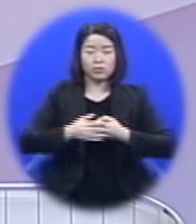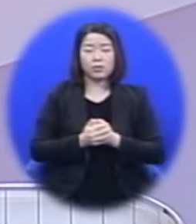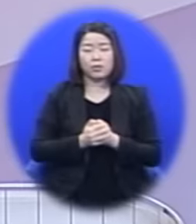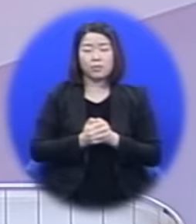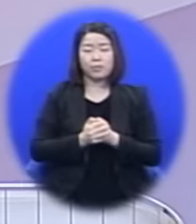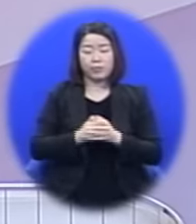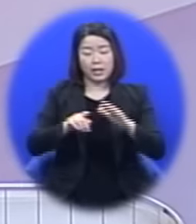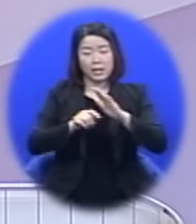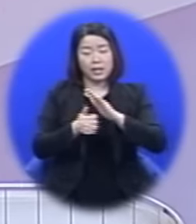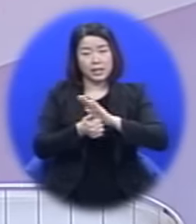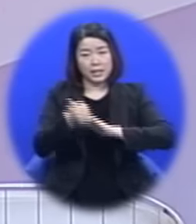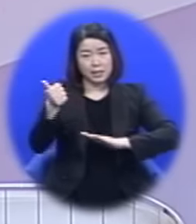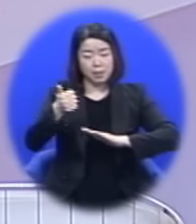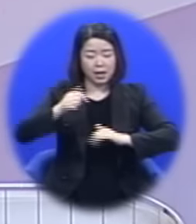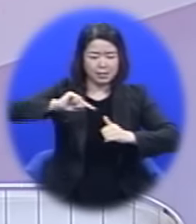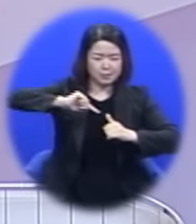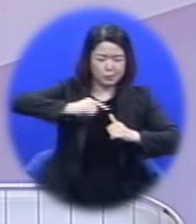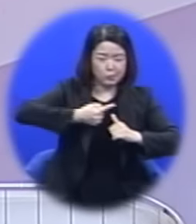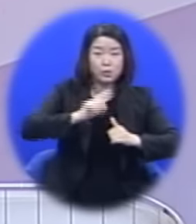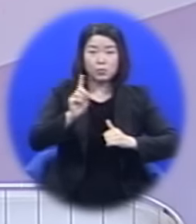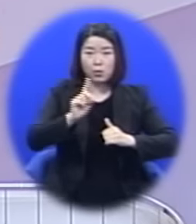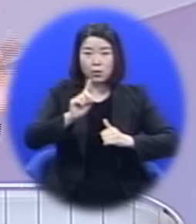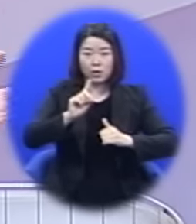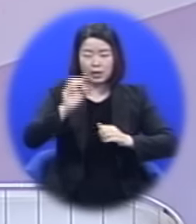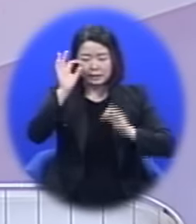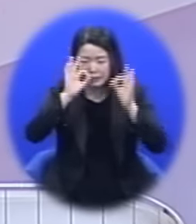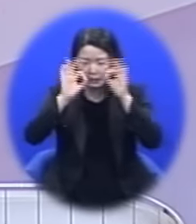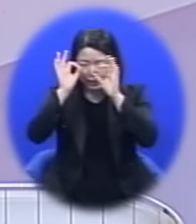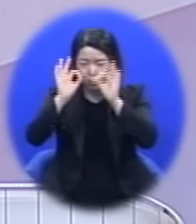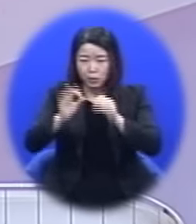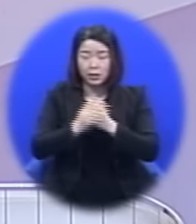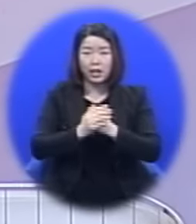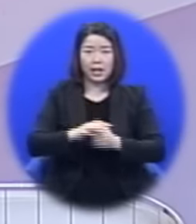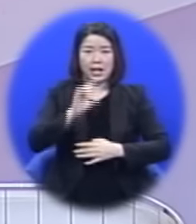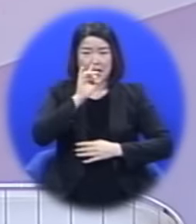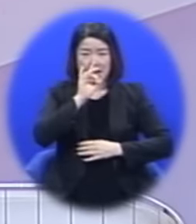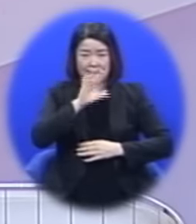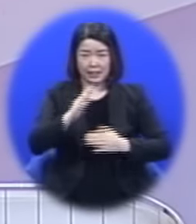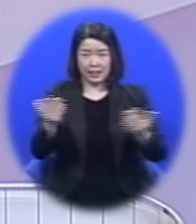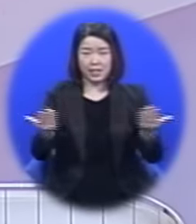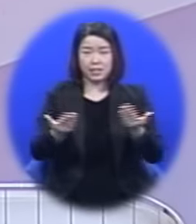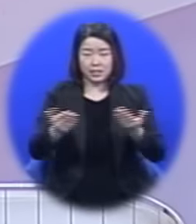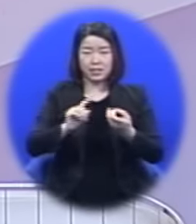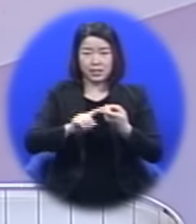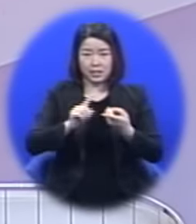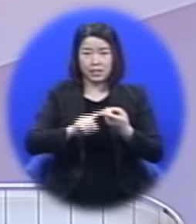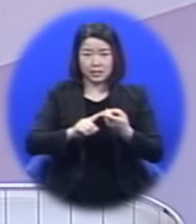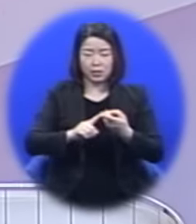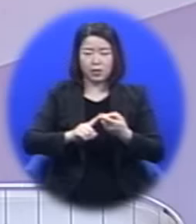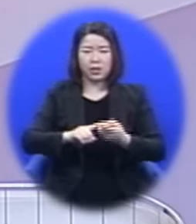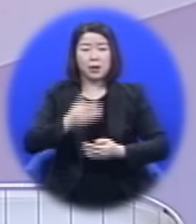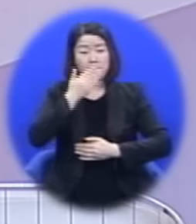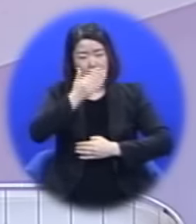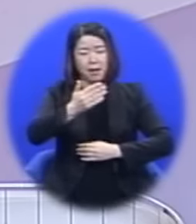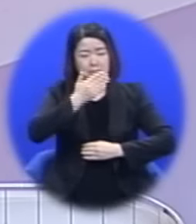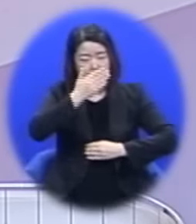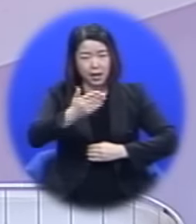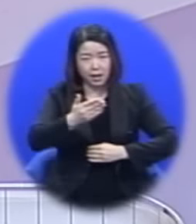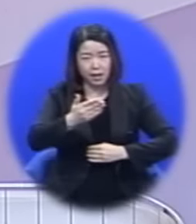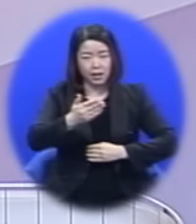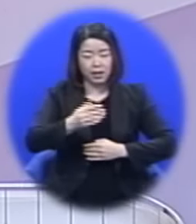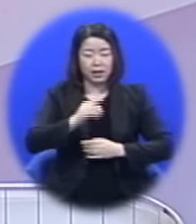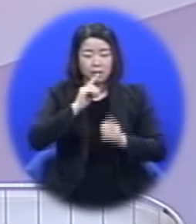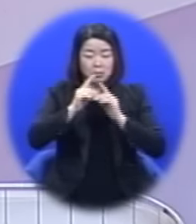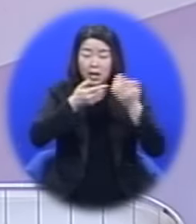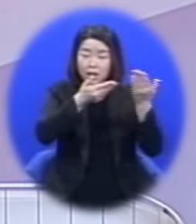희망 고문이 뭔가 찾아봤더니 안 되는 거 뻔히 알면서 계속 된다고 된다고 이렇게 해서